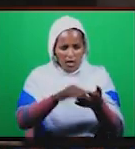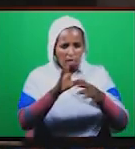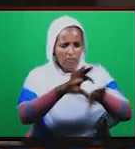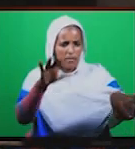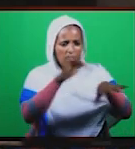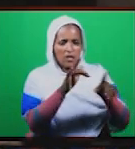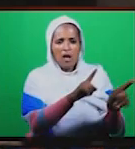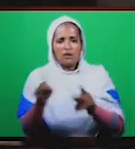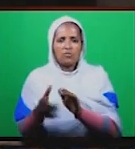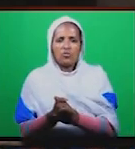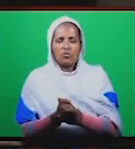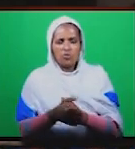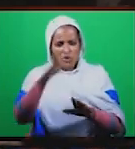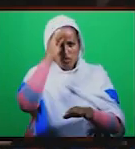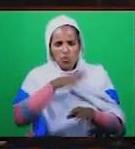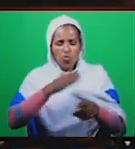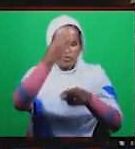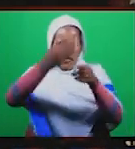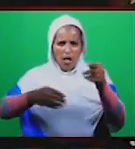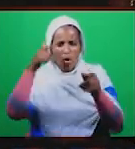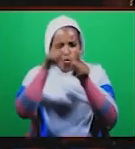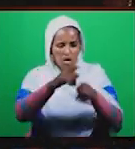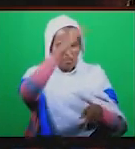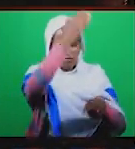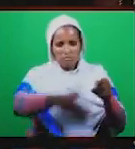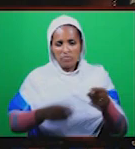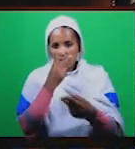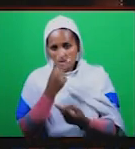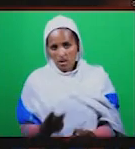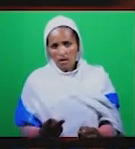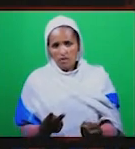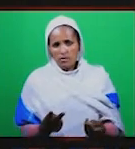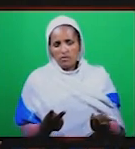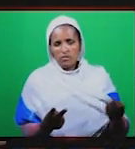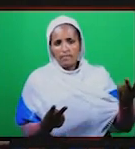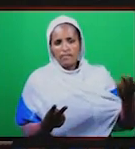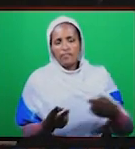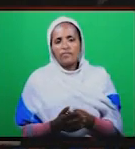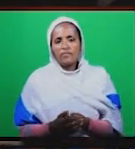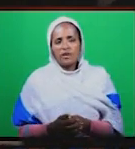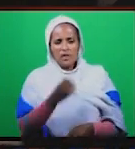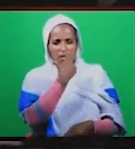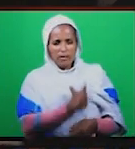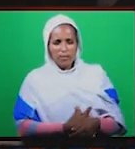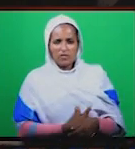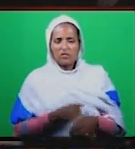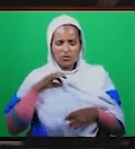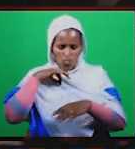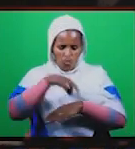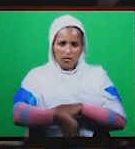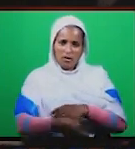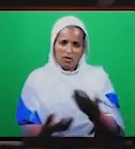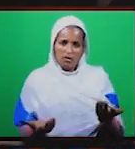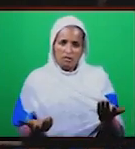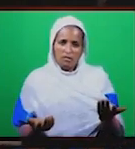በኢትዮጵያ ሰማይ ላይ የፍቅር አዋጅ እየታወጀ እንደገና በምድር ላይ ደግሞ ሰዎች ቢላዋ ይዘው